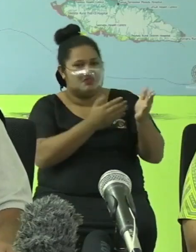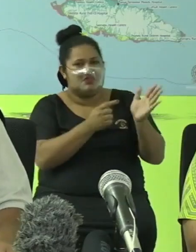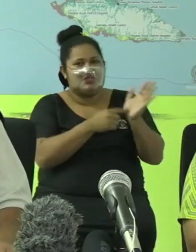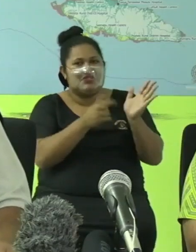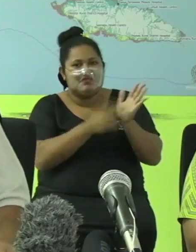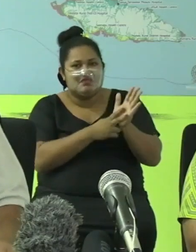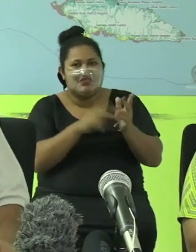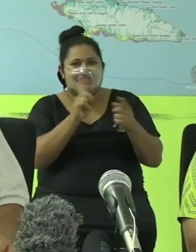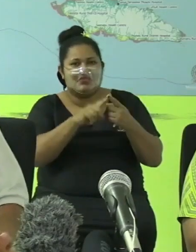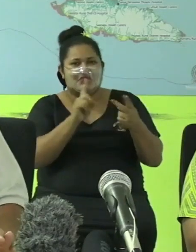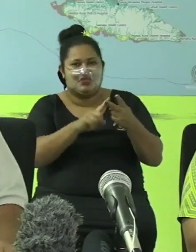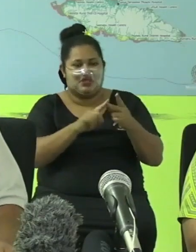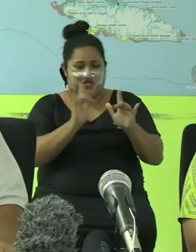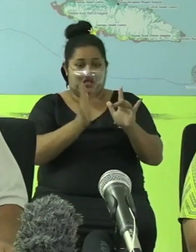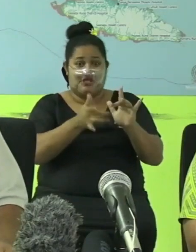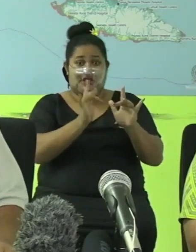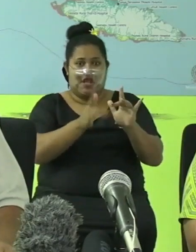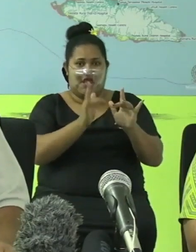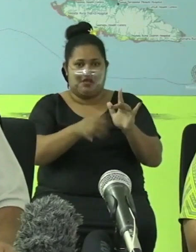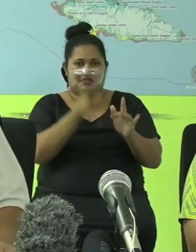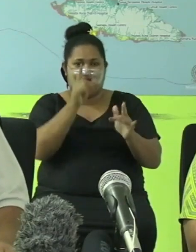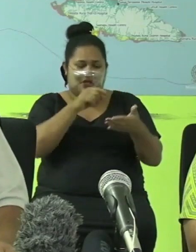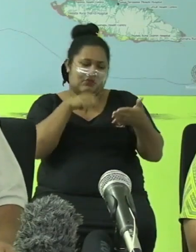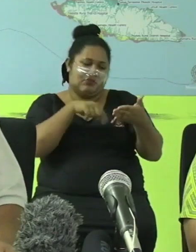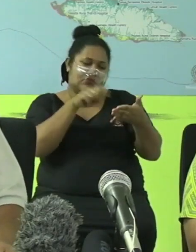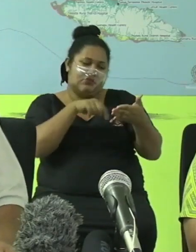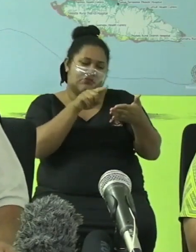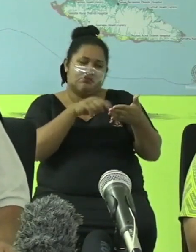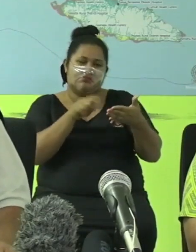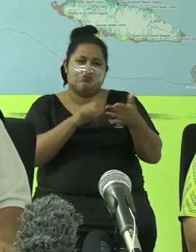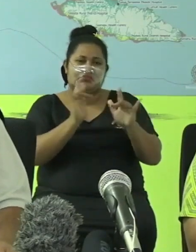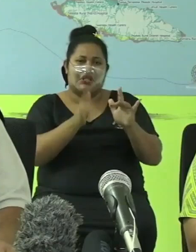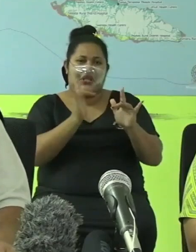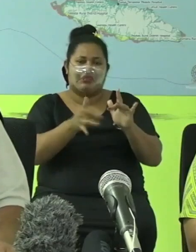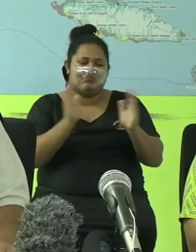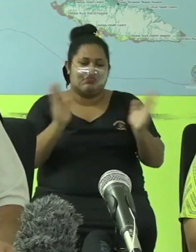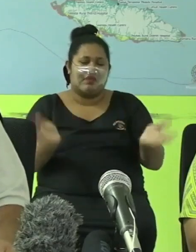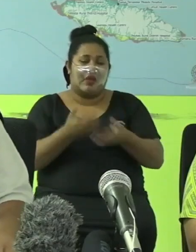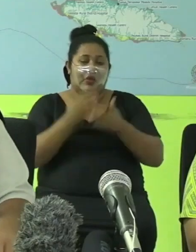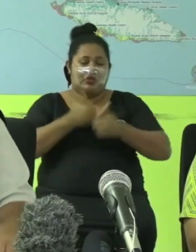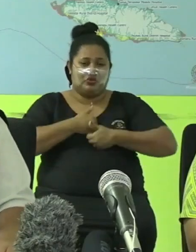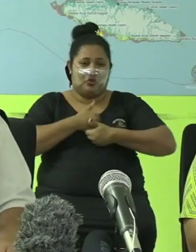wifi ia occupy e latou taimi ia nei te ua